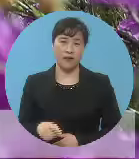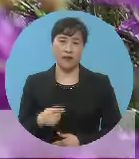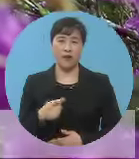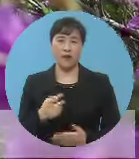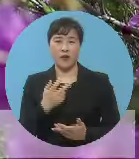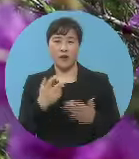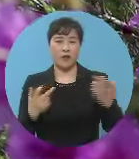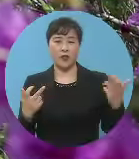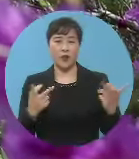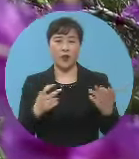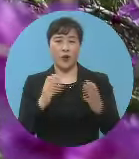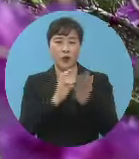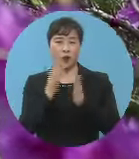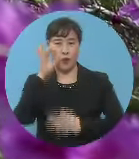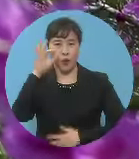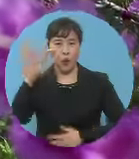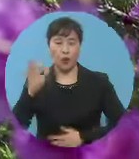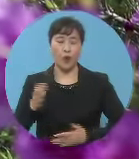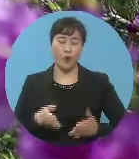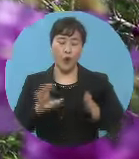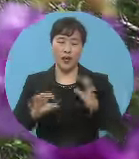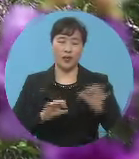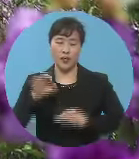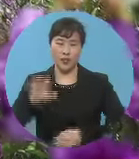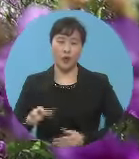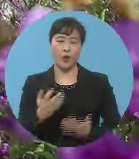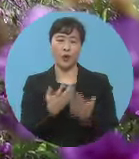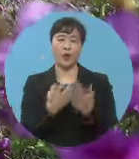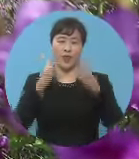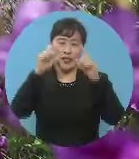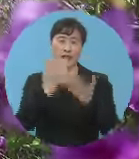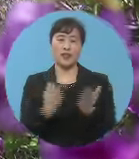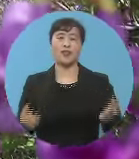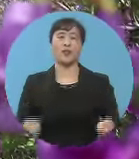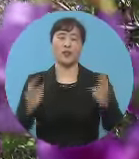전시회, 고향 장터 등 다채로운 프로그램이 펼쳐집니다.